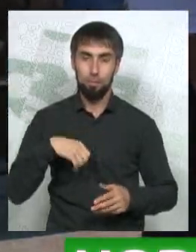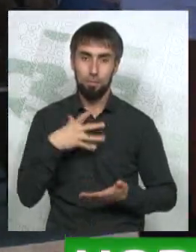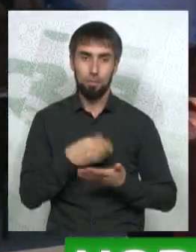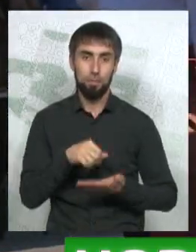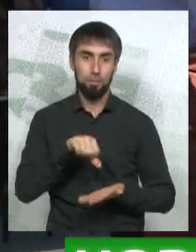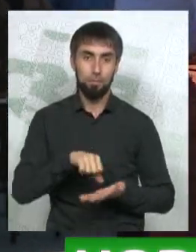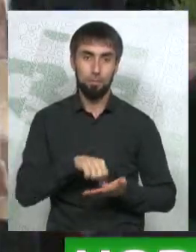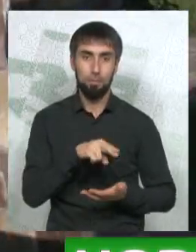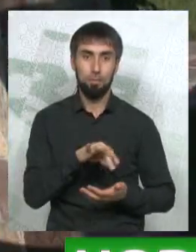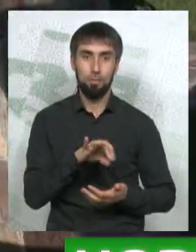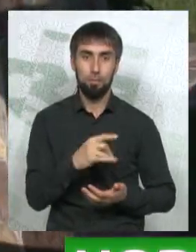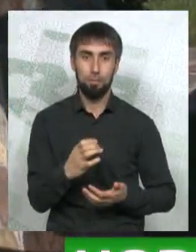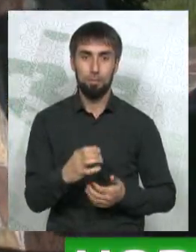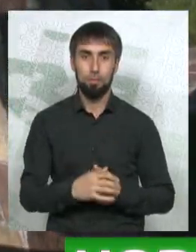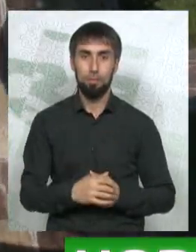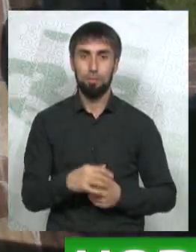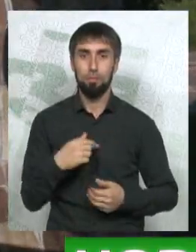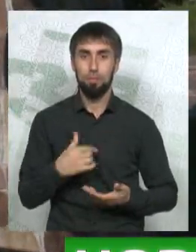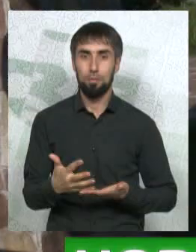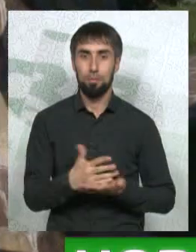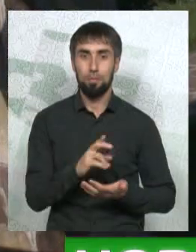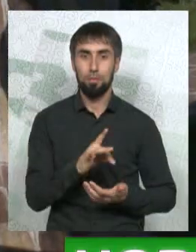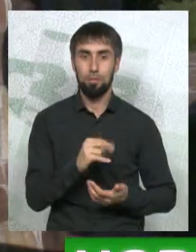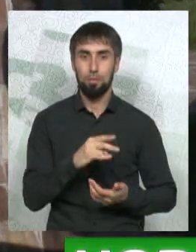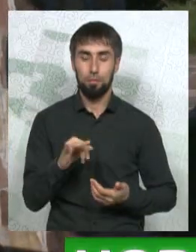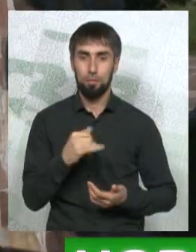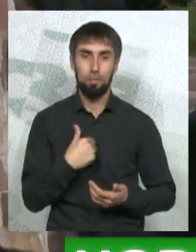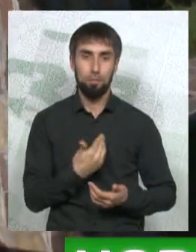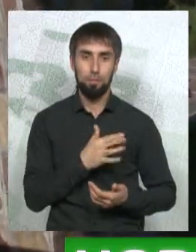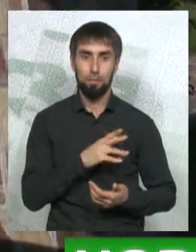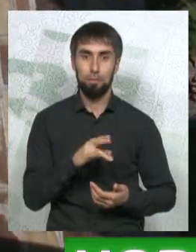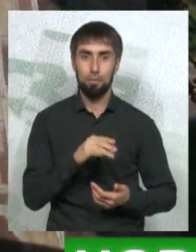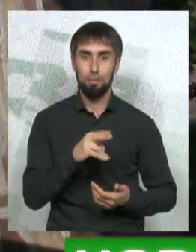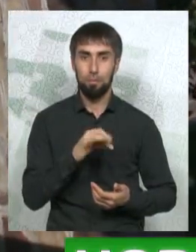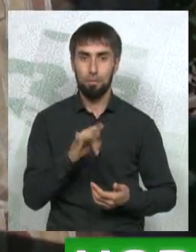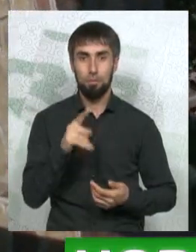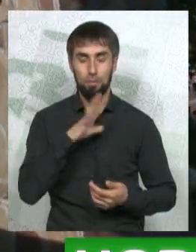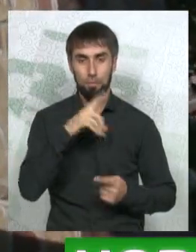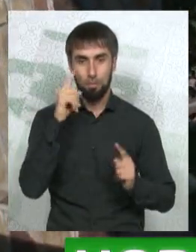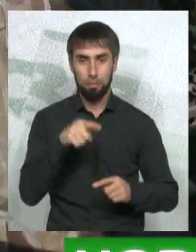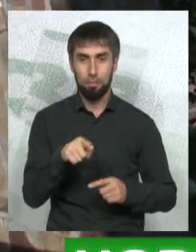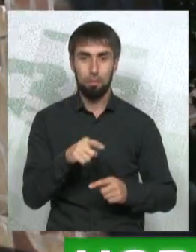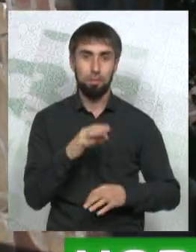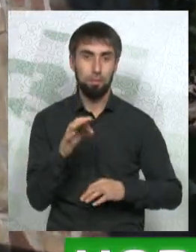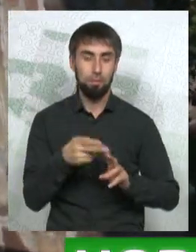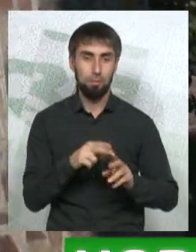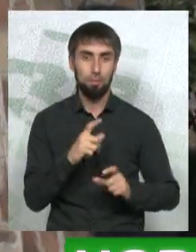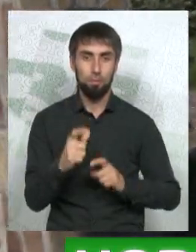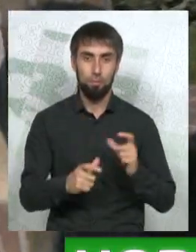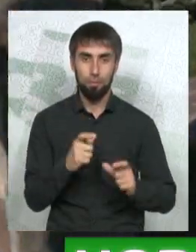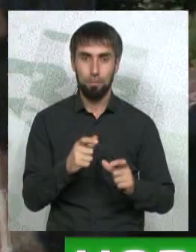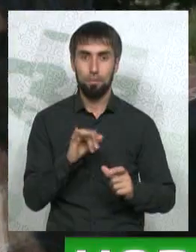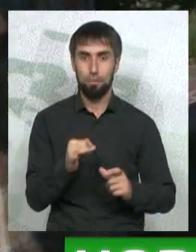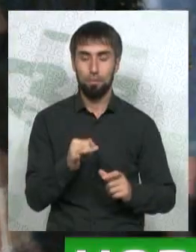участвует в процессе. Мы собираем брауни. Я хочу, чтобы этот десерт он был известен. Там шоколадный бисквит, крем-ганаш